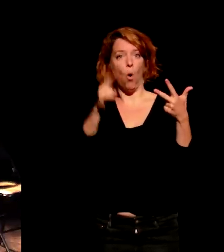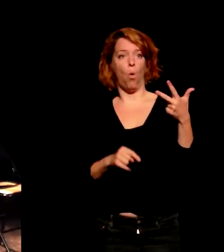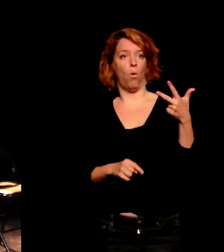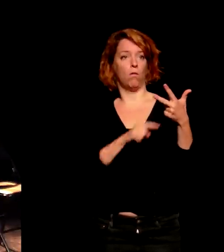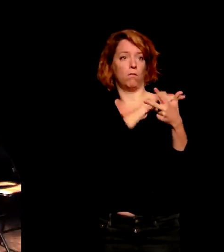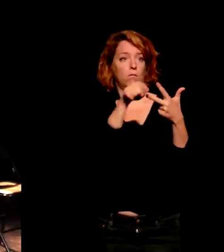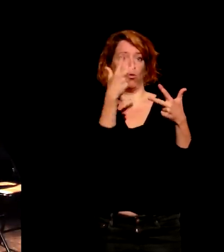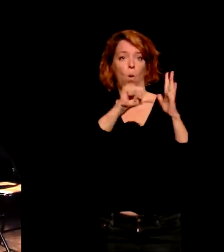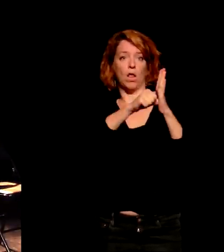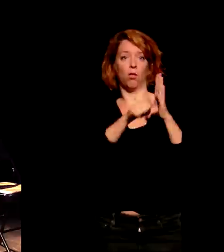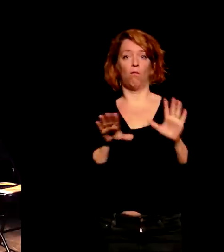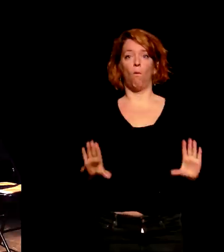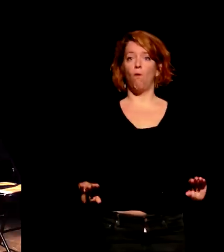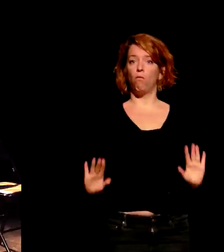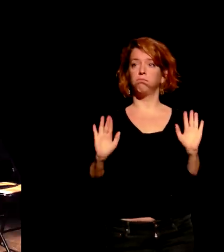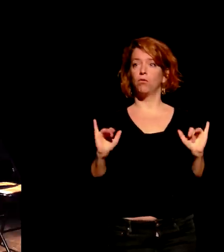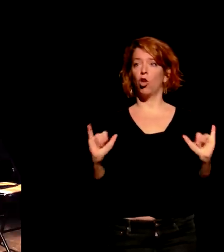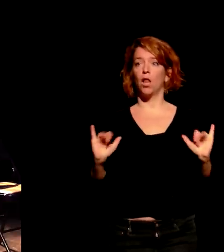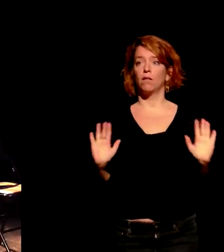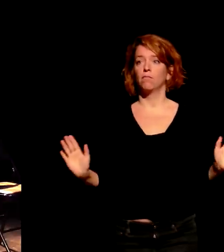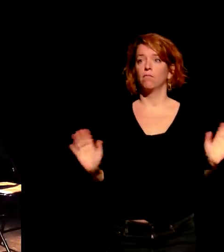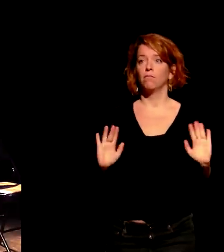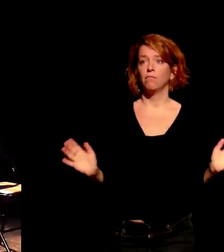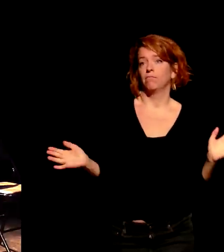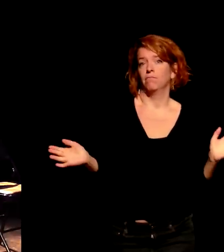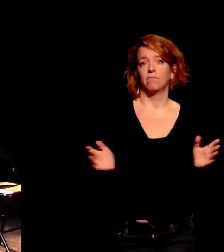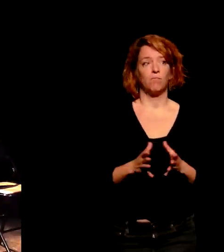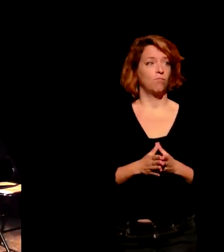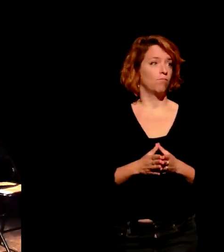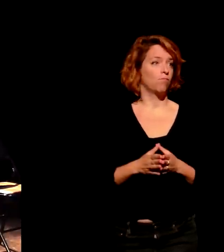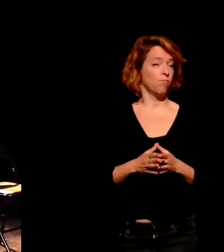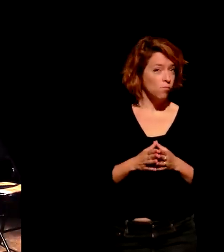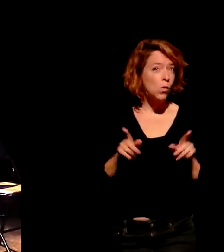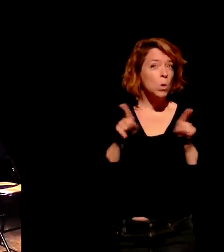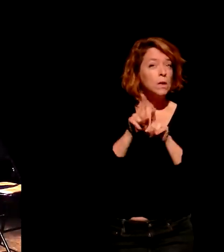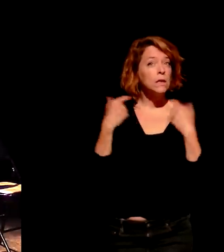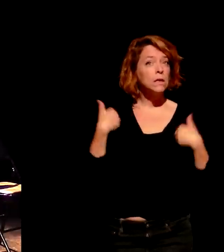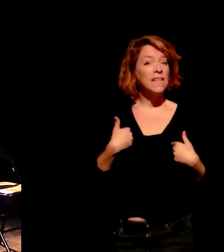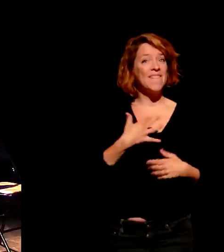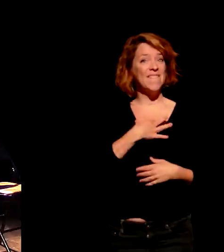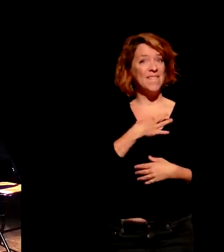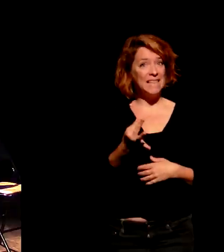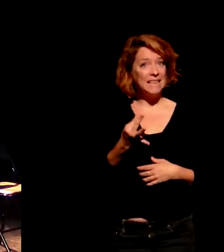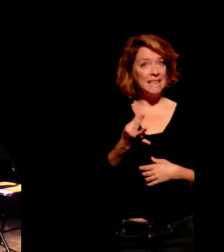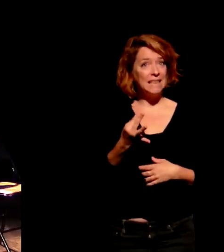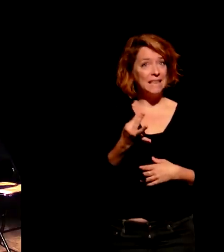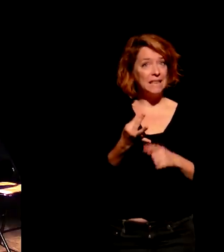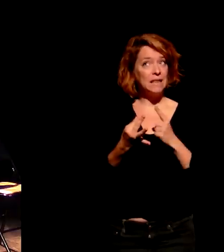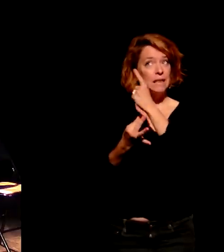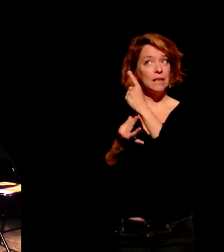c'est confortable, hein, ça... Tranquille. Je suis fils de deux femmes homosexuelles.